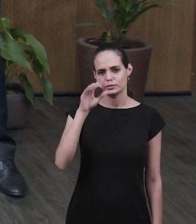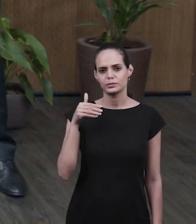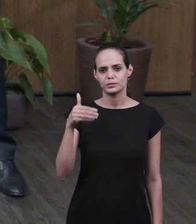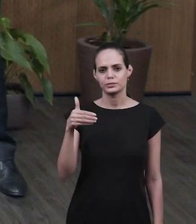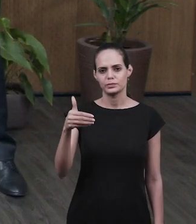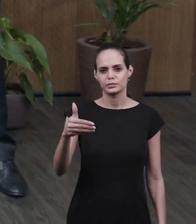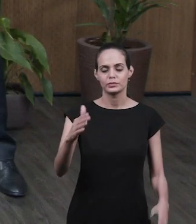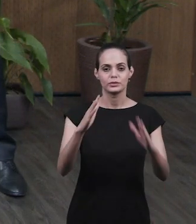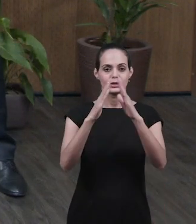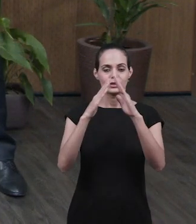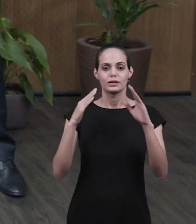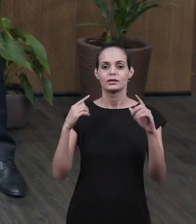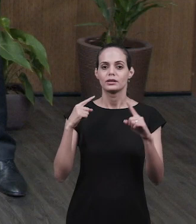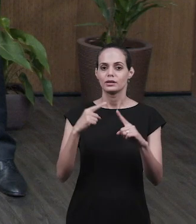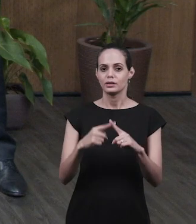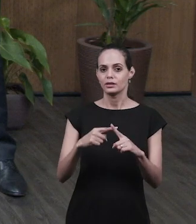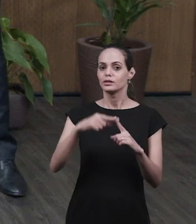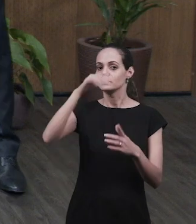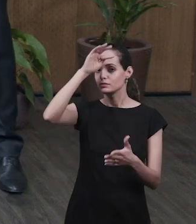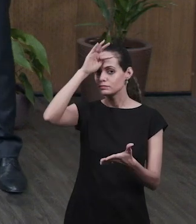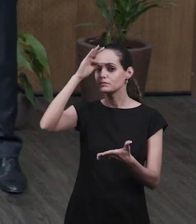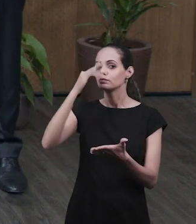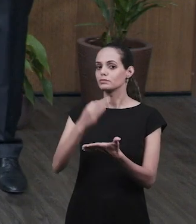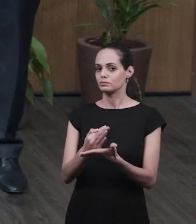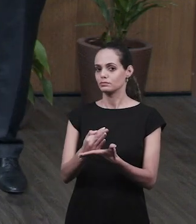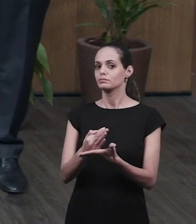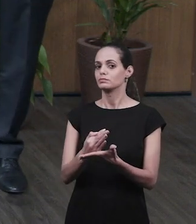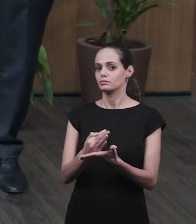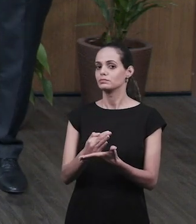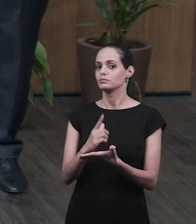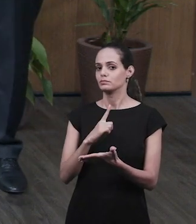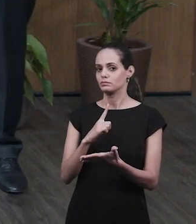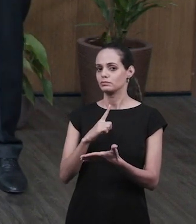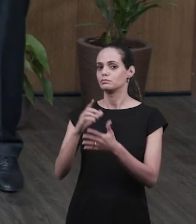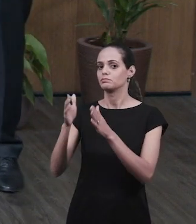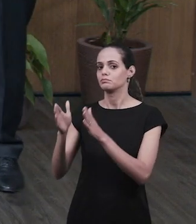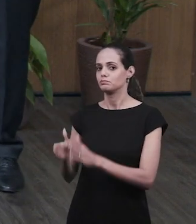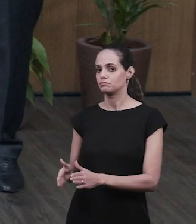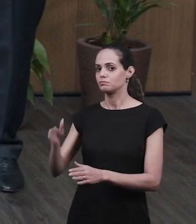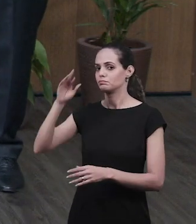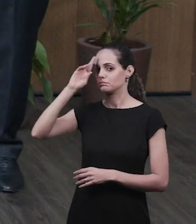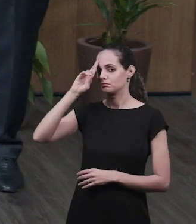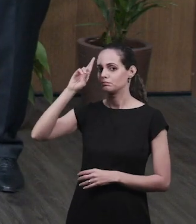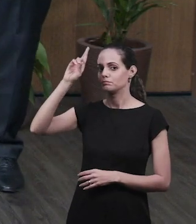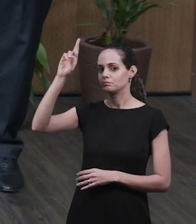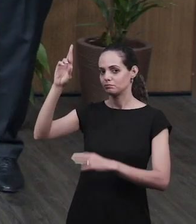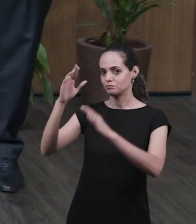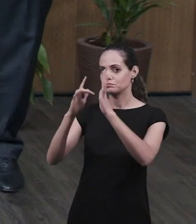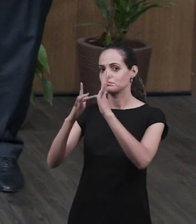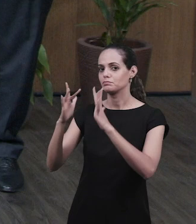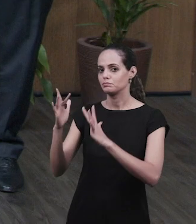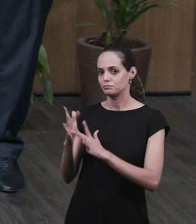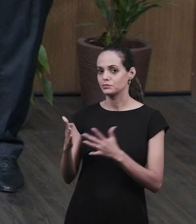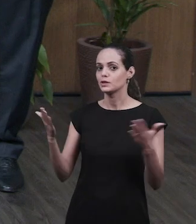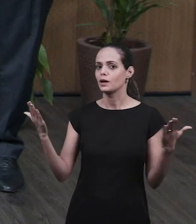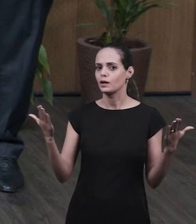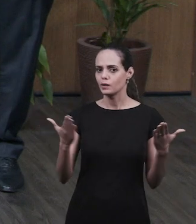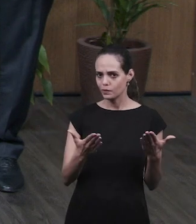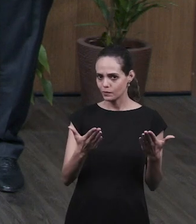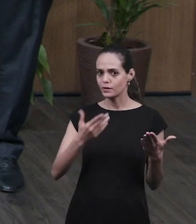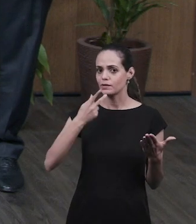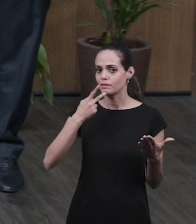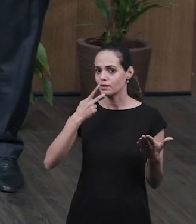très vivante dans le jour de l'Église fidèle du Seigneur Jésus. Il